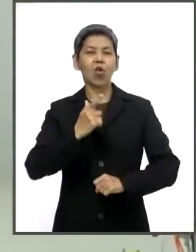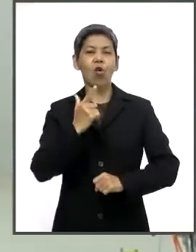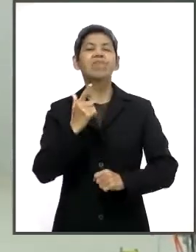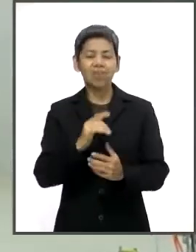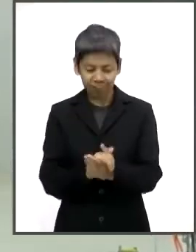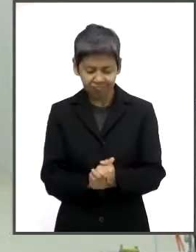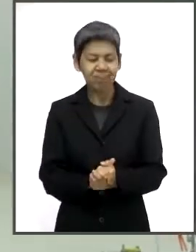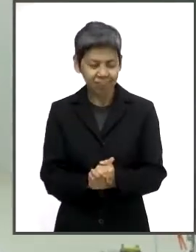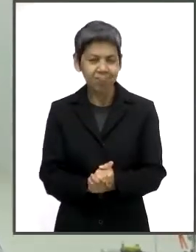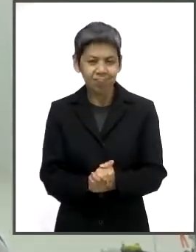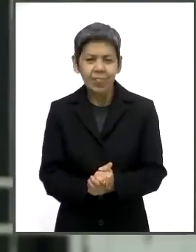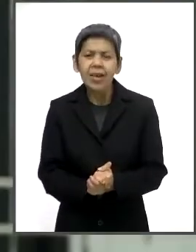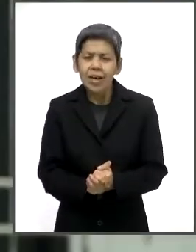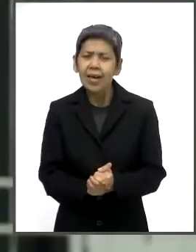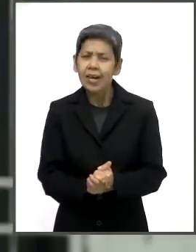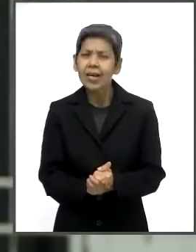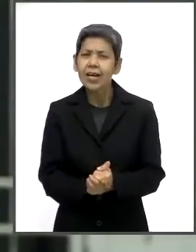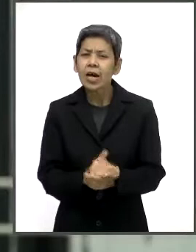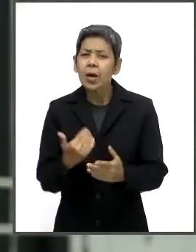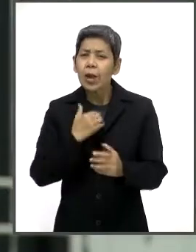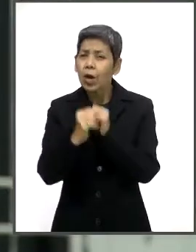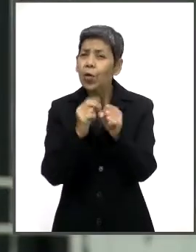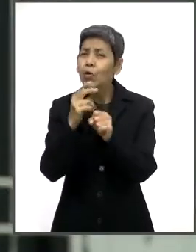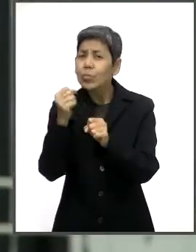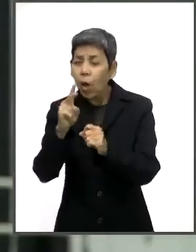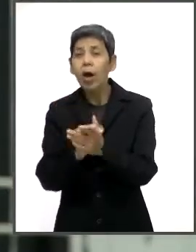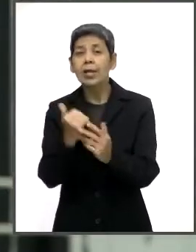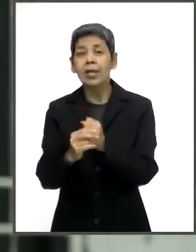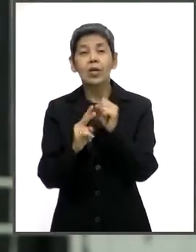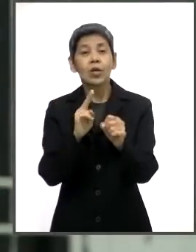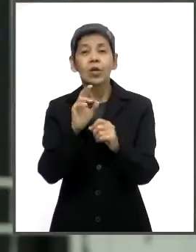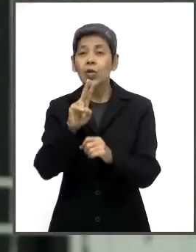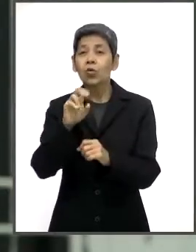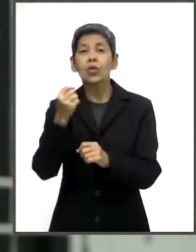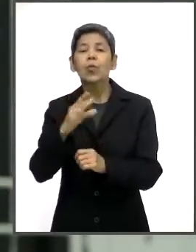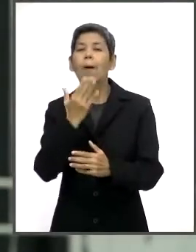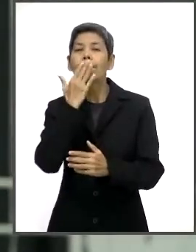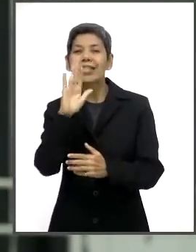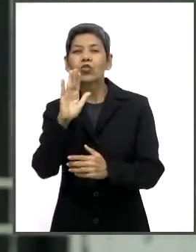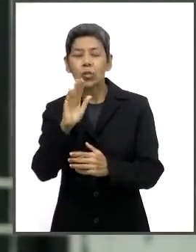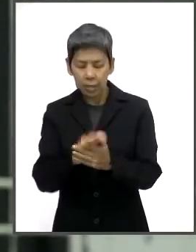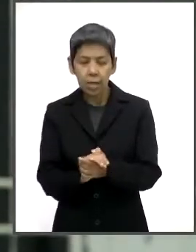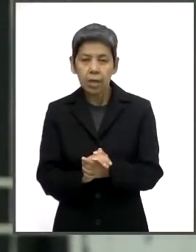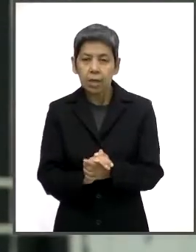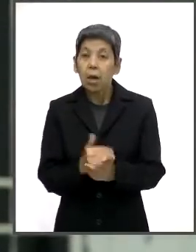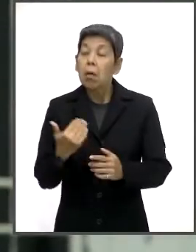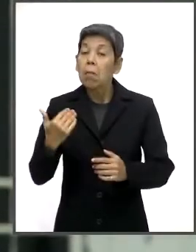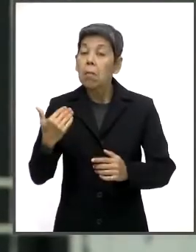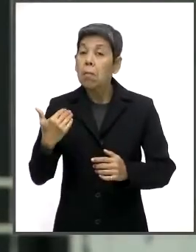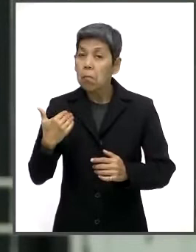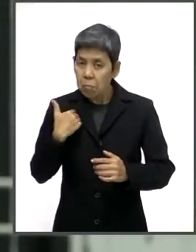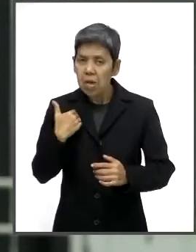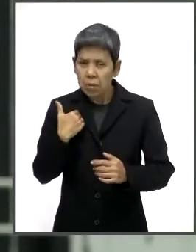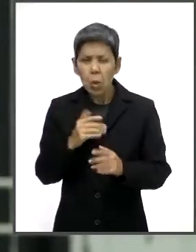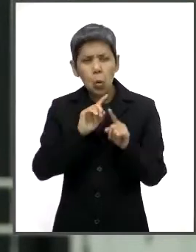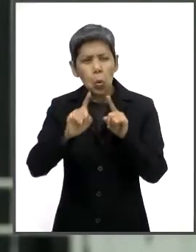รียญทองอีกครั้งนะคะก็พอ2012เสร็จก็มา2016ที่บราซิลนะคะก็ตอนนั้น